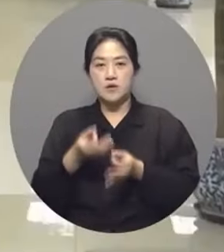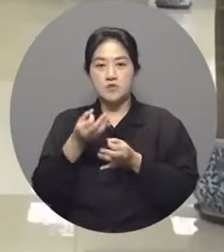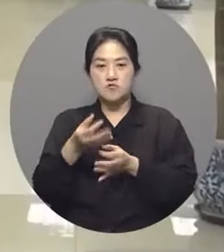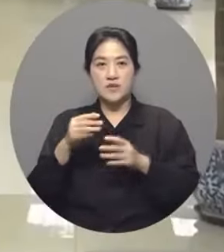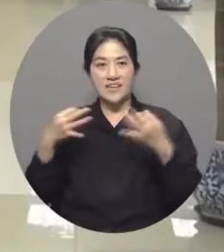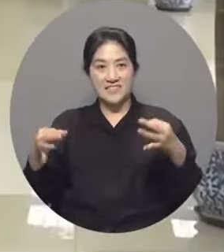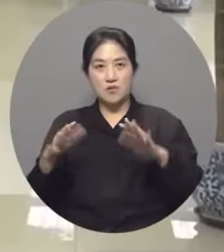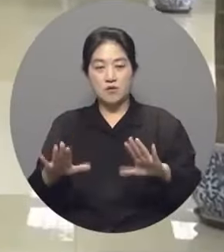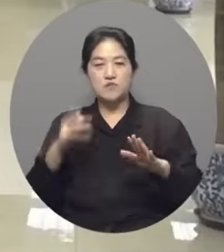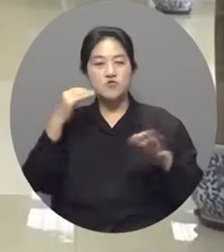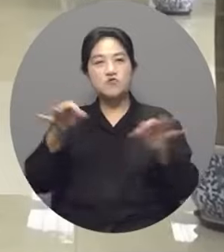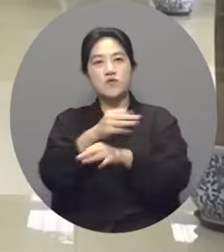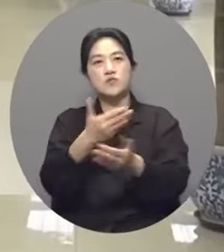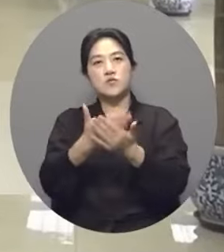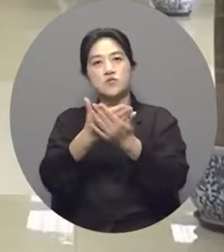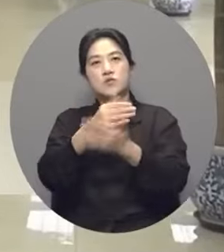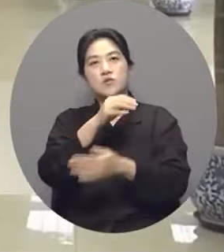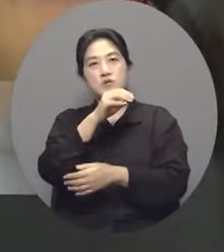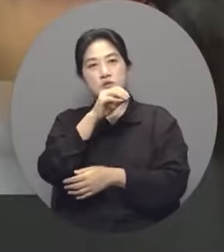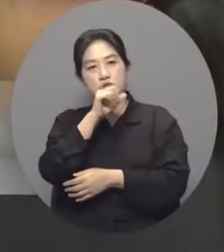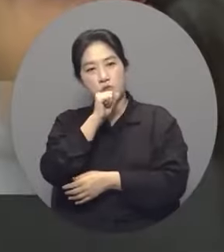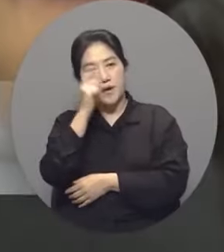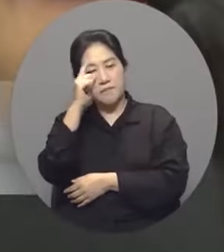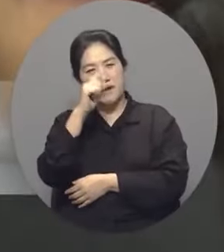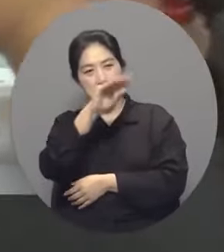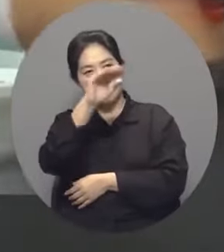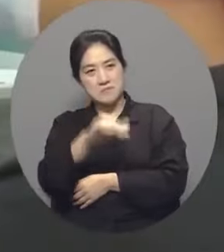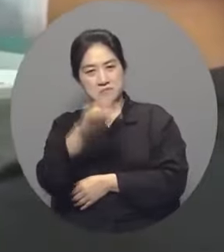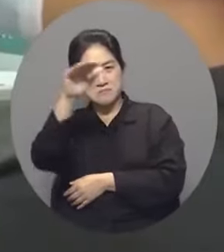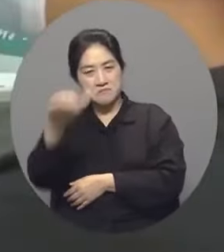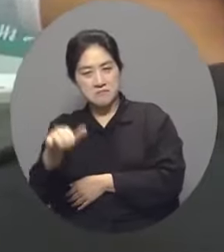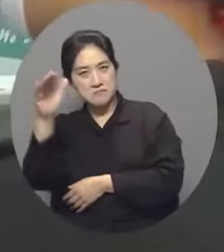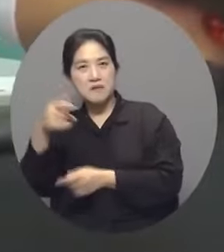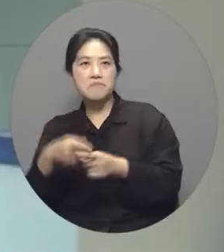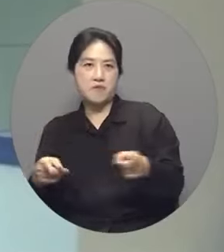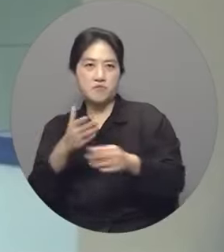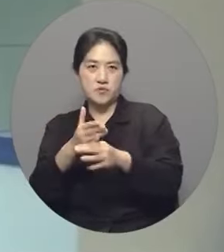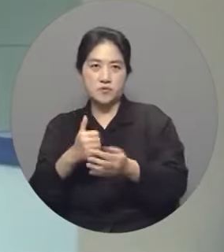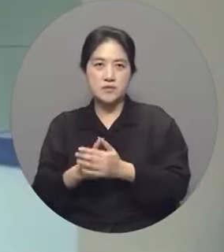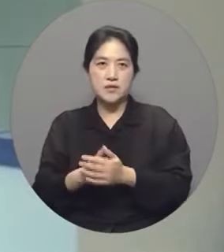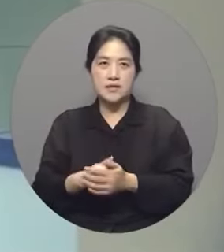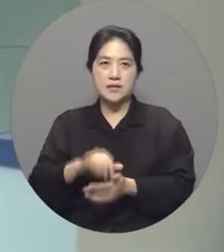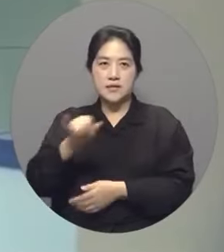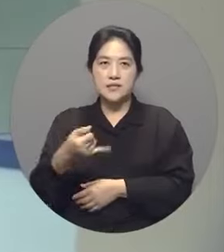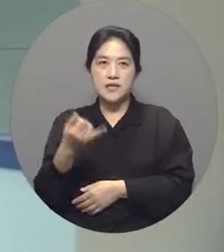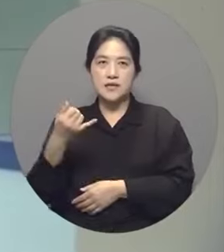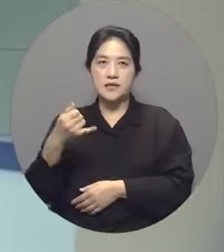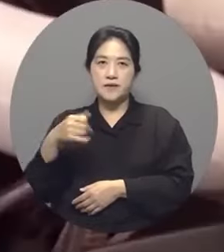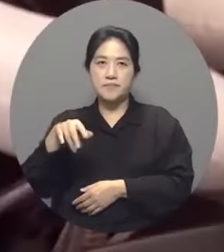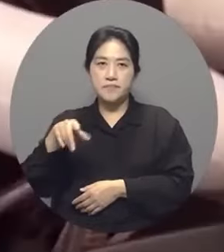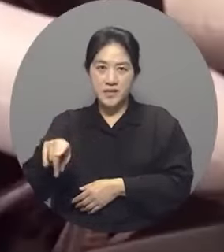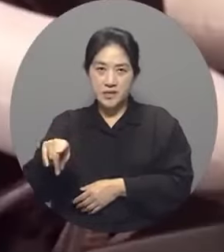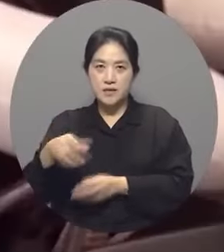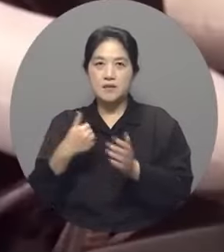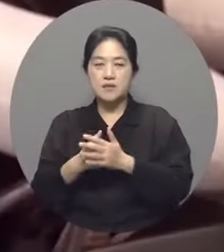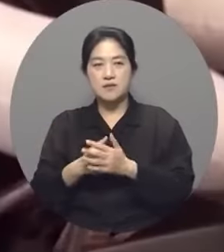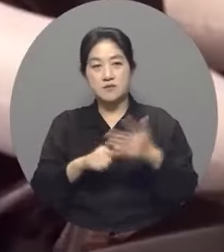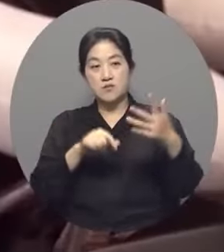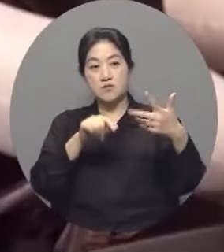올해 중국 경제 성장률 전망치를 줄줄이 낮추고 있습니다. JP모건 체이스는